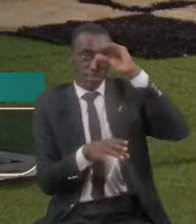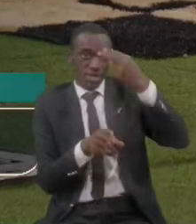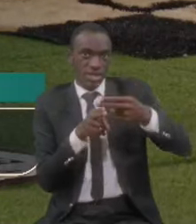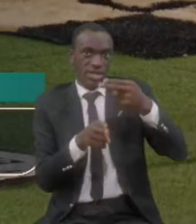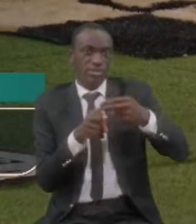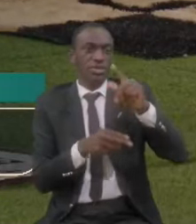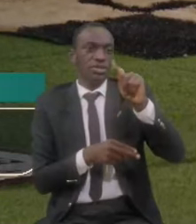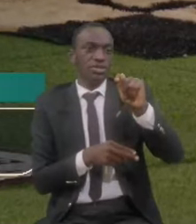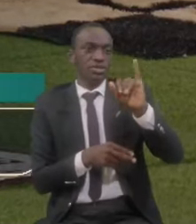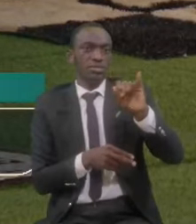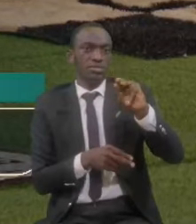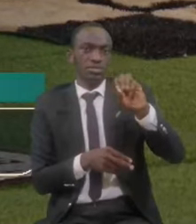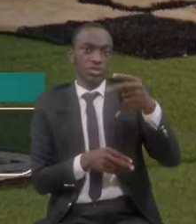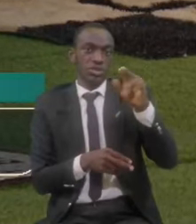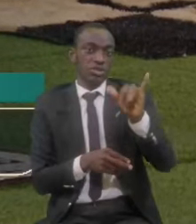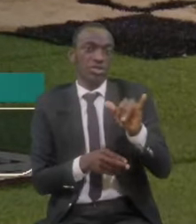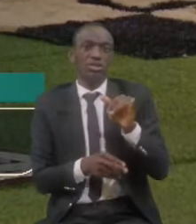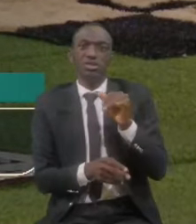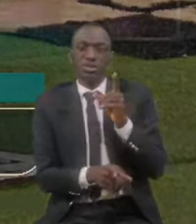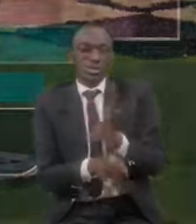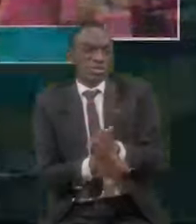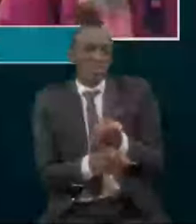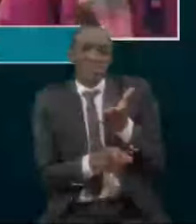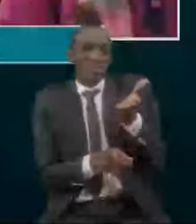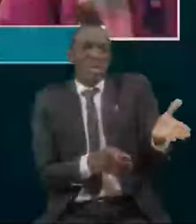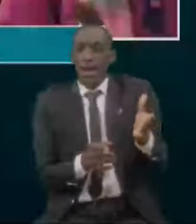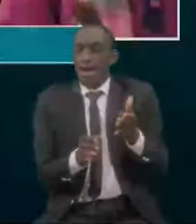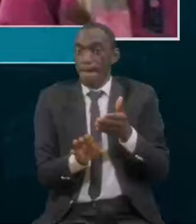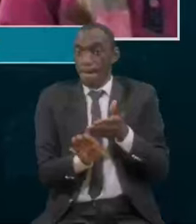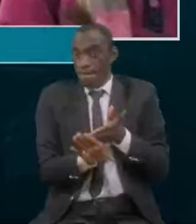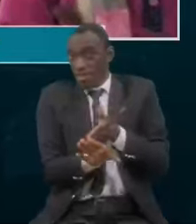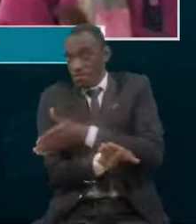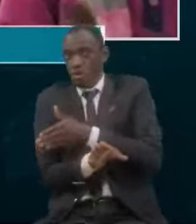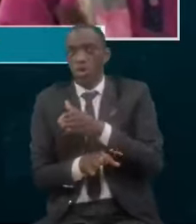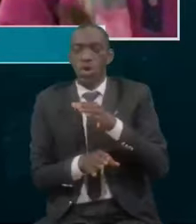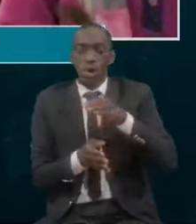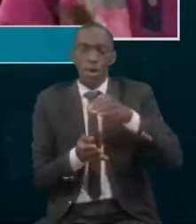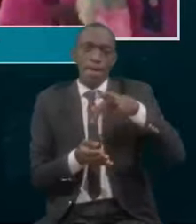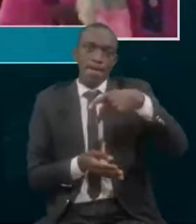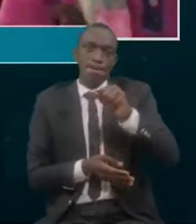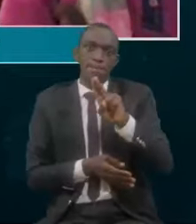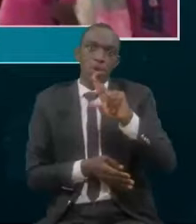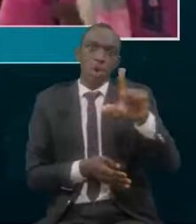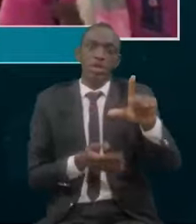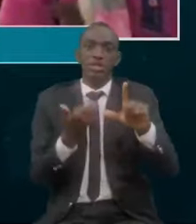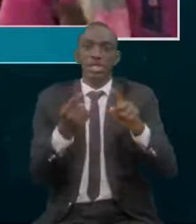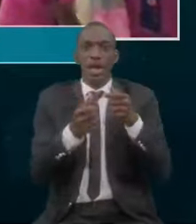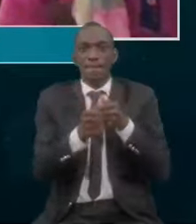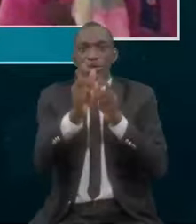qui était en ce lieu-là. Quand Paul, l'apôtre, l'a rencontré, et l'apôtre Paul a